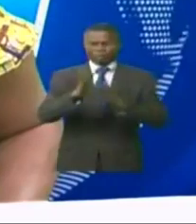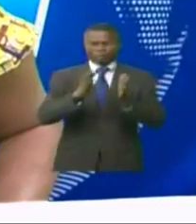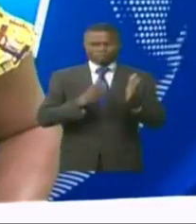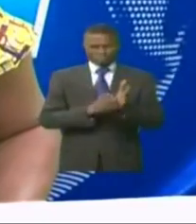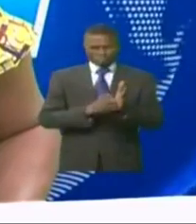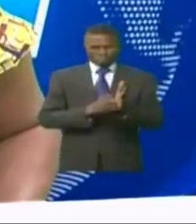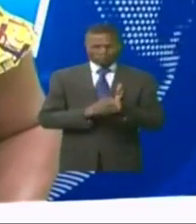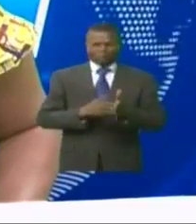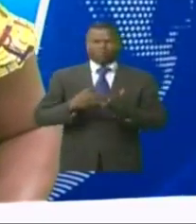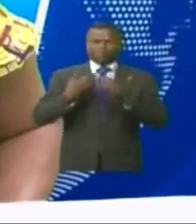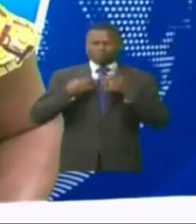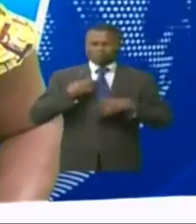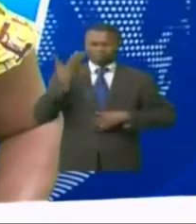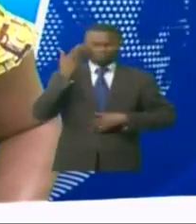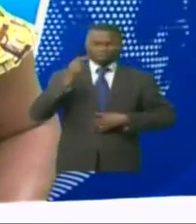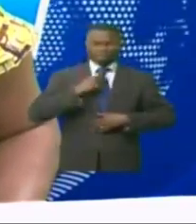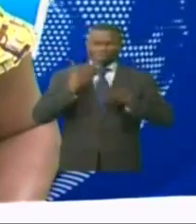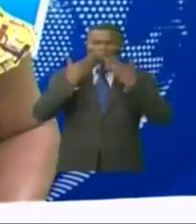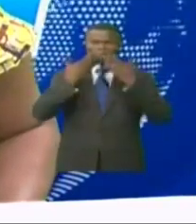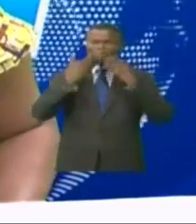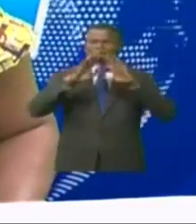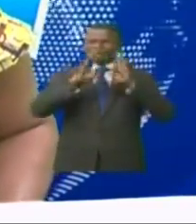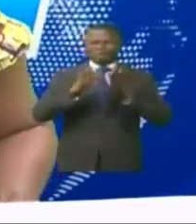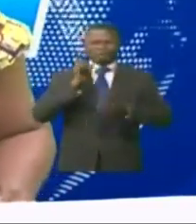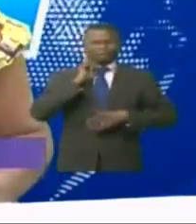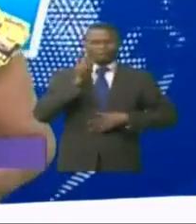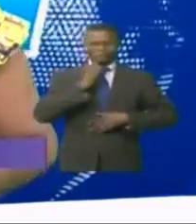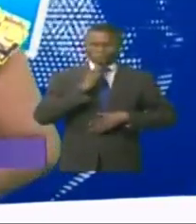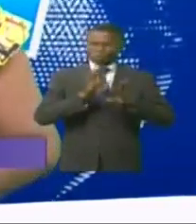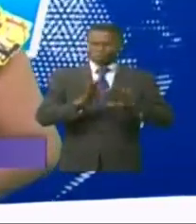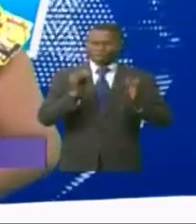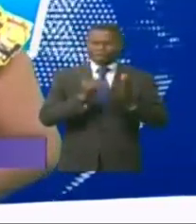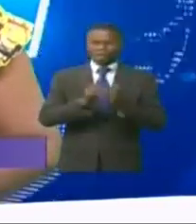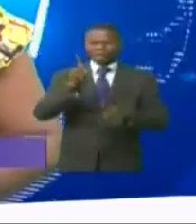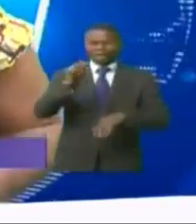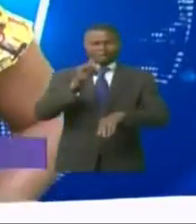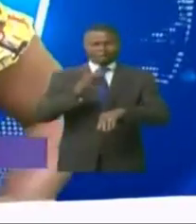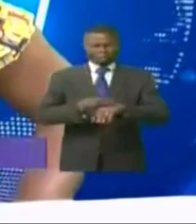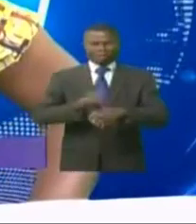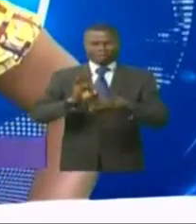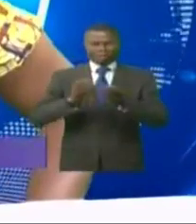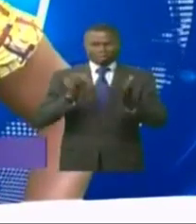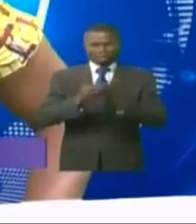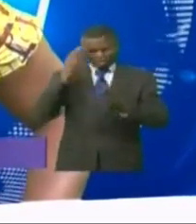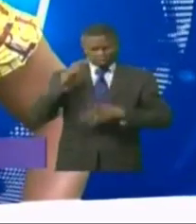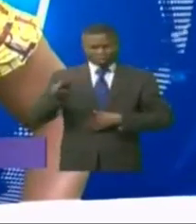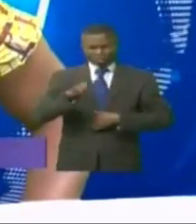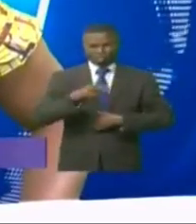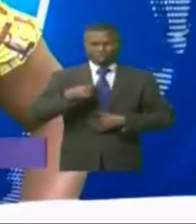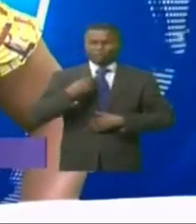réalisé par Patti Kouedi et Monique Mavungu, avec une touche rédactionnelle